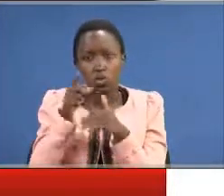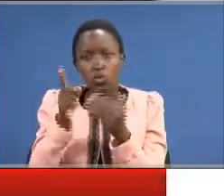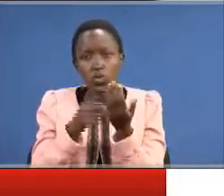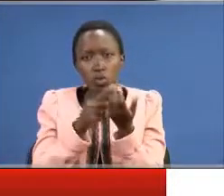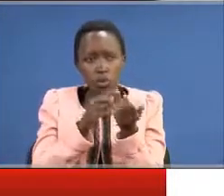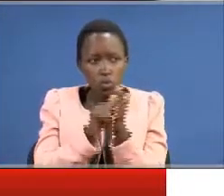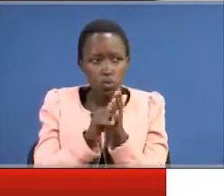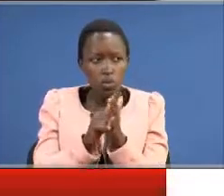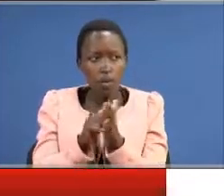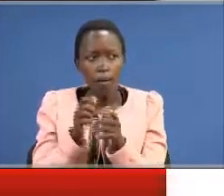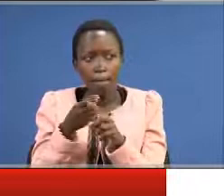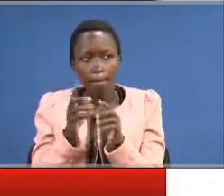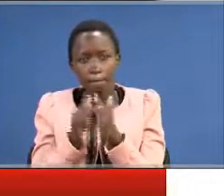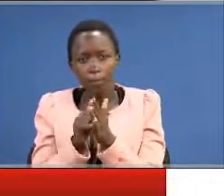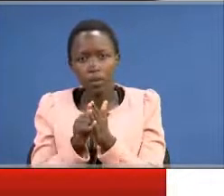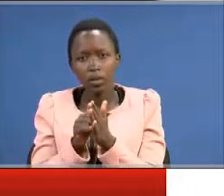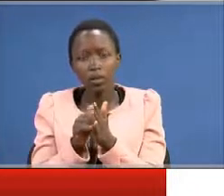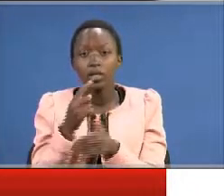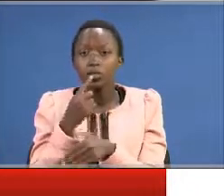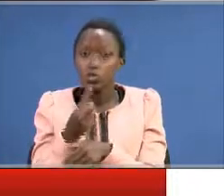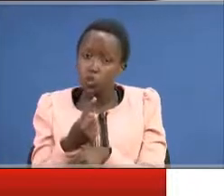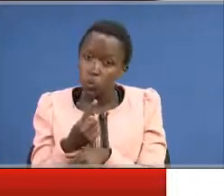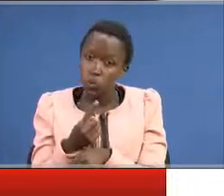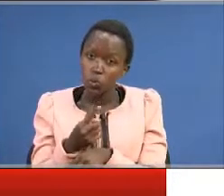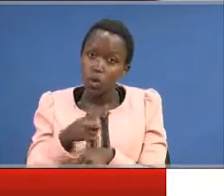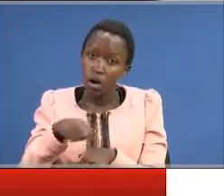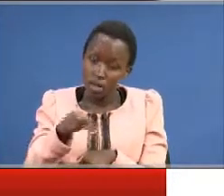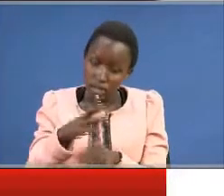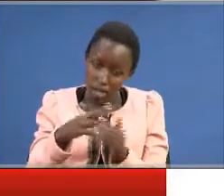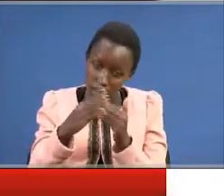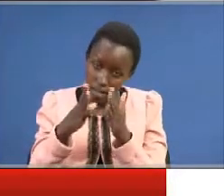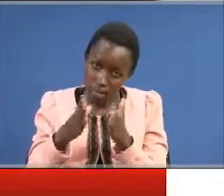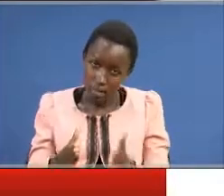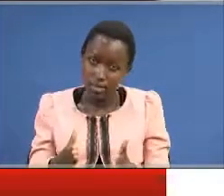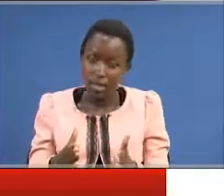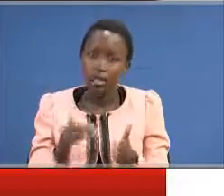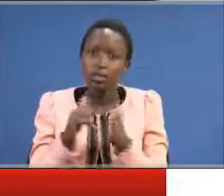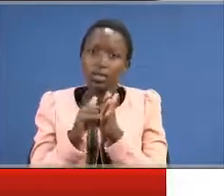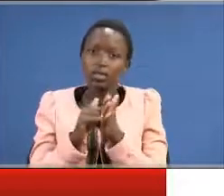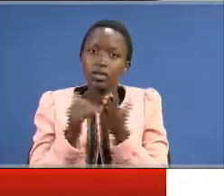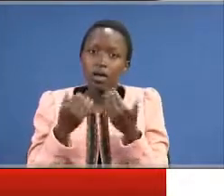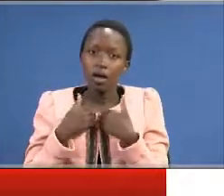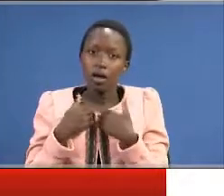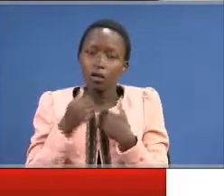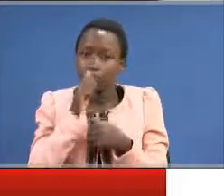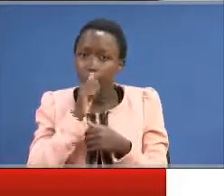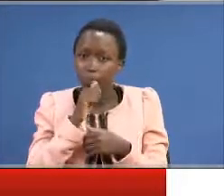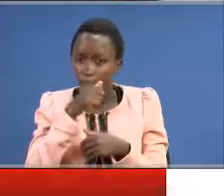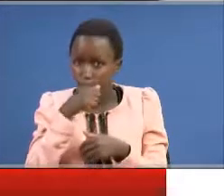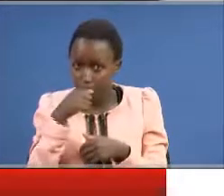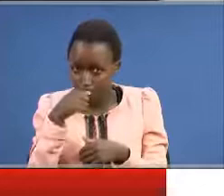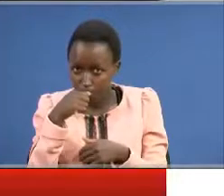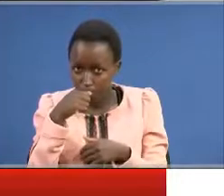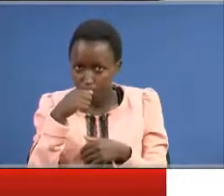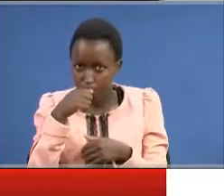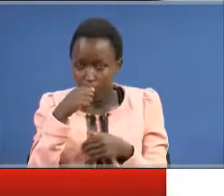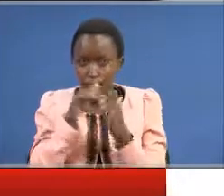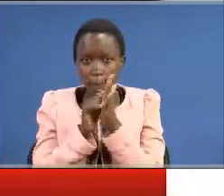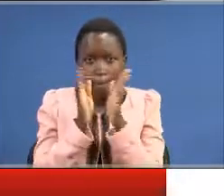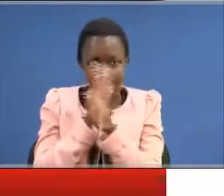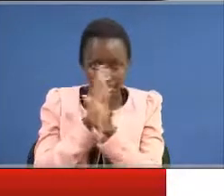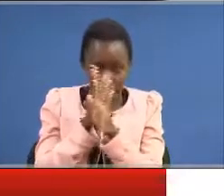mtu fulani. Lakini anaacha niwaambie, kama sisi viongozi ambao basi tuko na siri kubwa ambayo